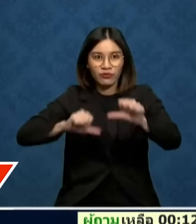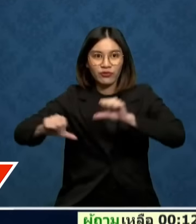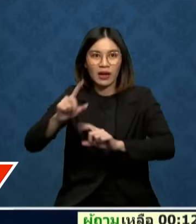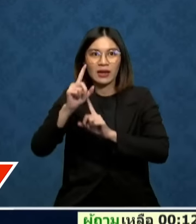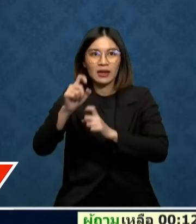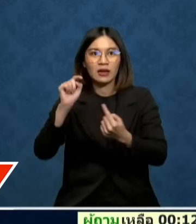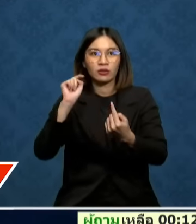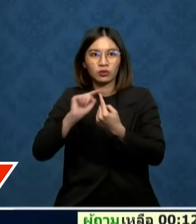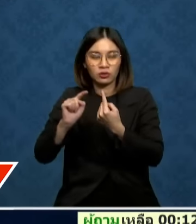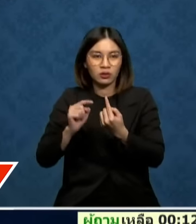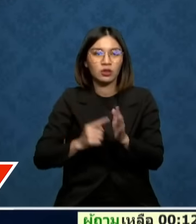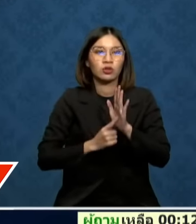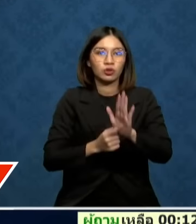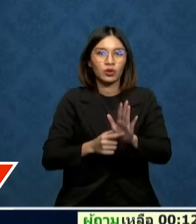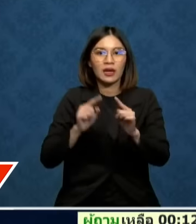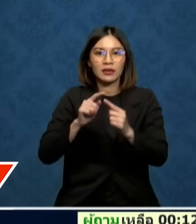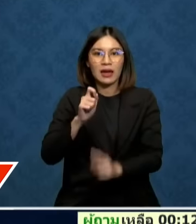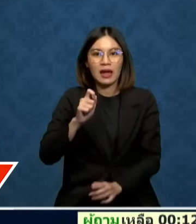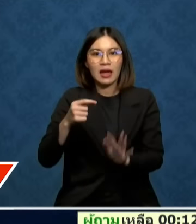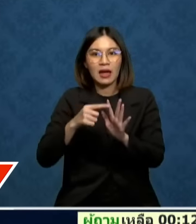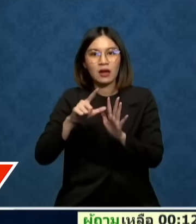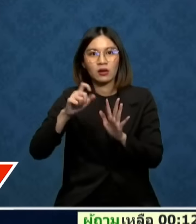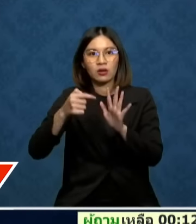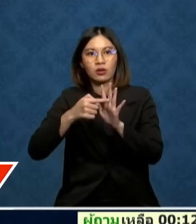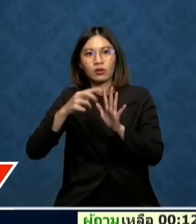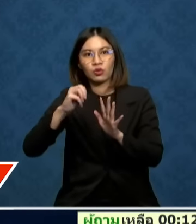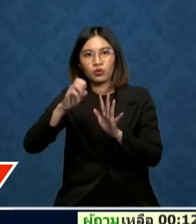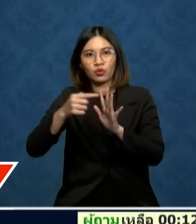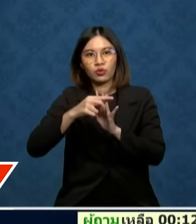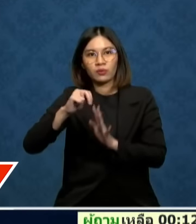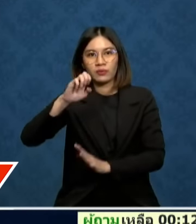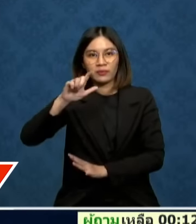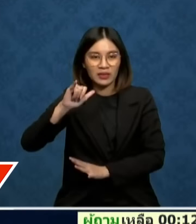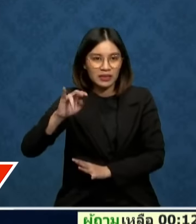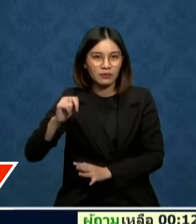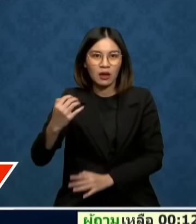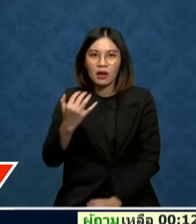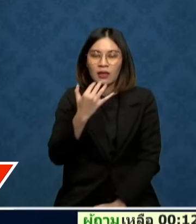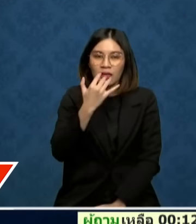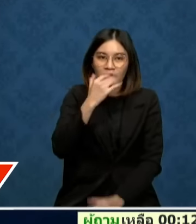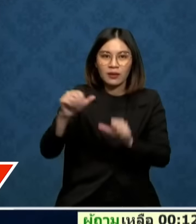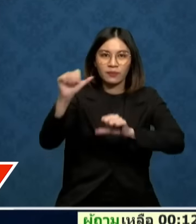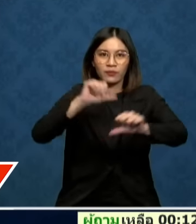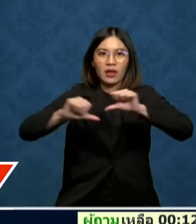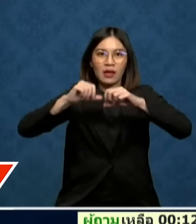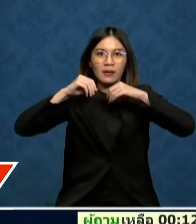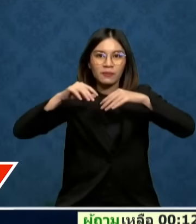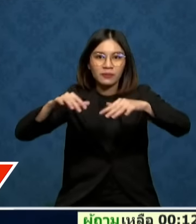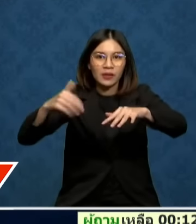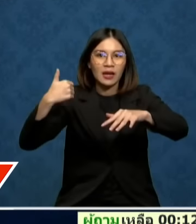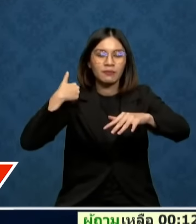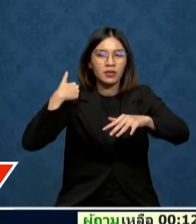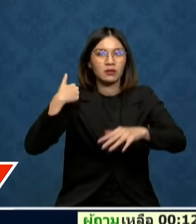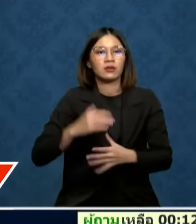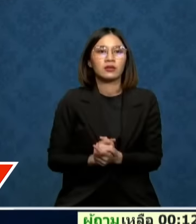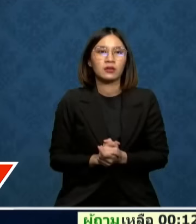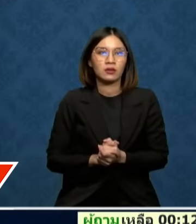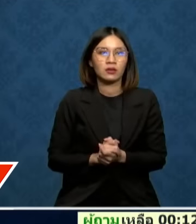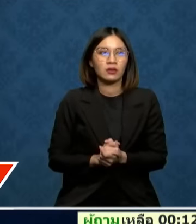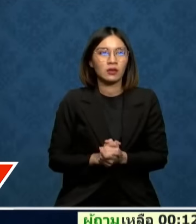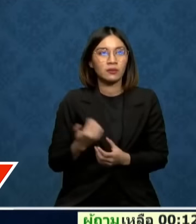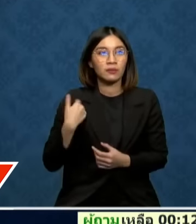อลูมิเนียมรอสที่เมื่อโดนน้ำก็จะเกิดปฏิกิริยาเกิดแอมโมเนียเกิดกลิ่นเกิดสารเคมีรั่วไหลออกมาล่าสุดผมทราบว่าได้มีการ